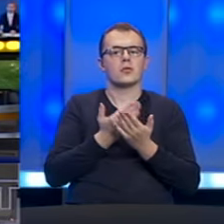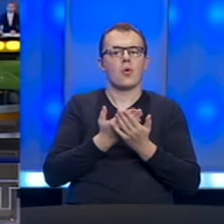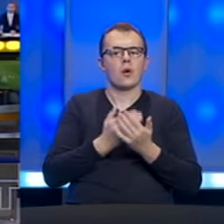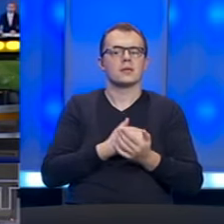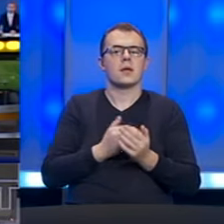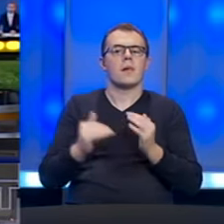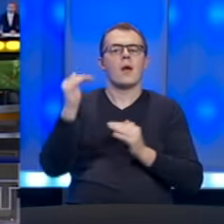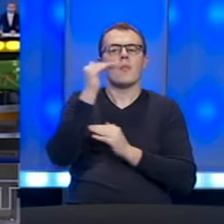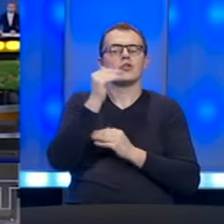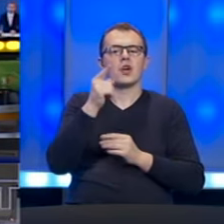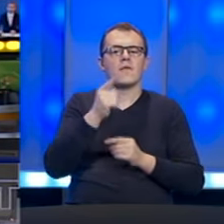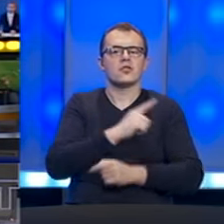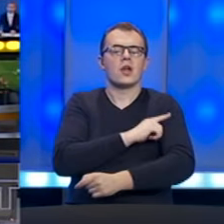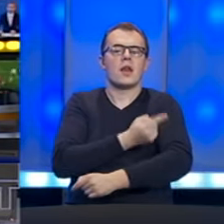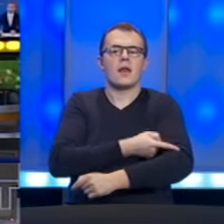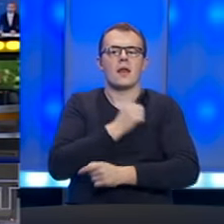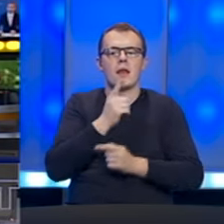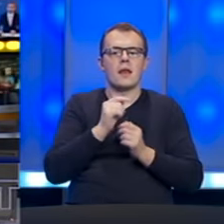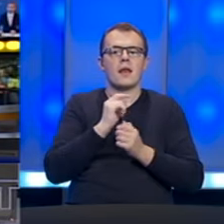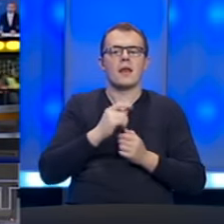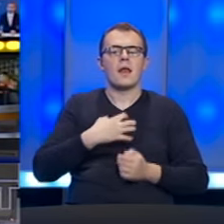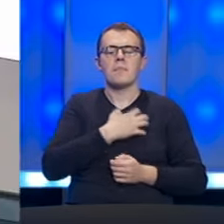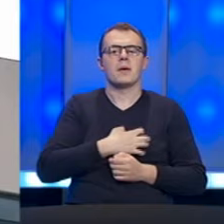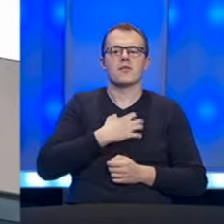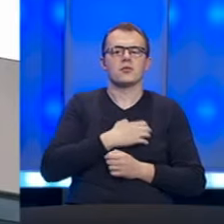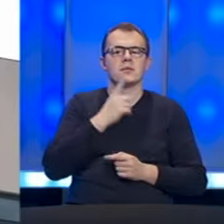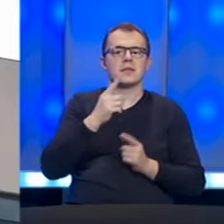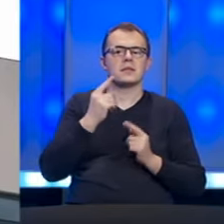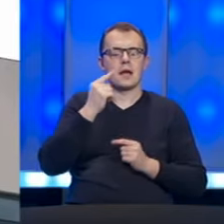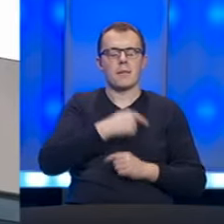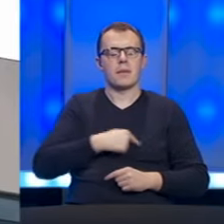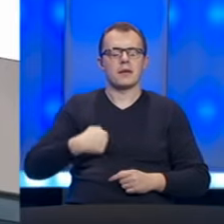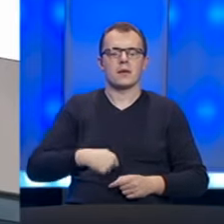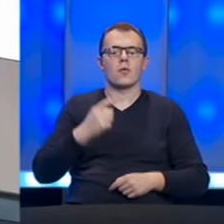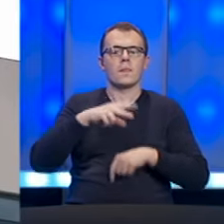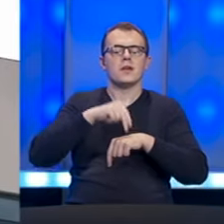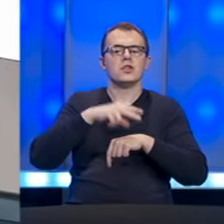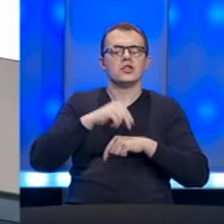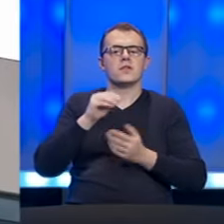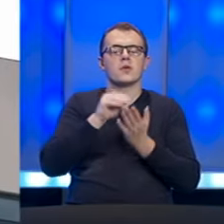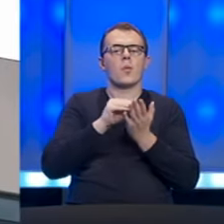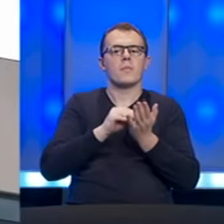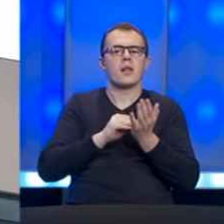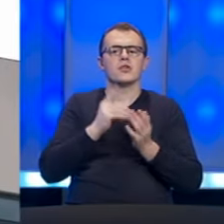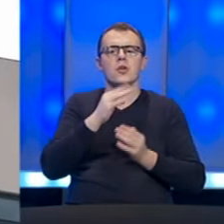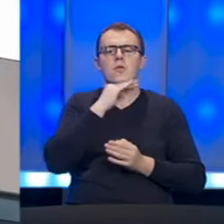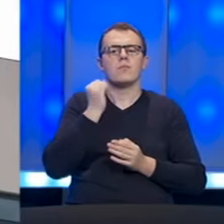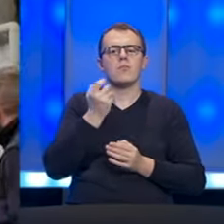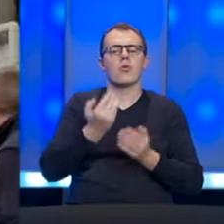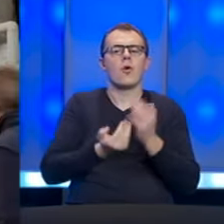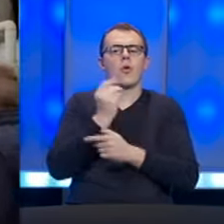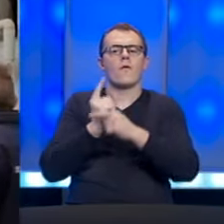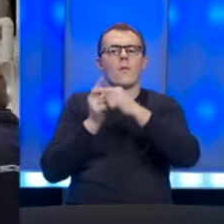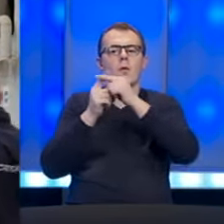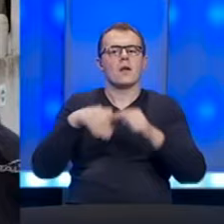s Pekingom zbog pitanja porijekla smrtonosne bolesti. Švedska bilježi gotovo rekordan broj novooboljelih, više od 800.